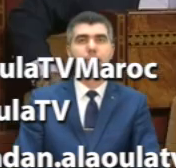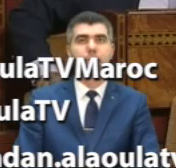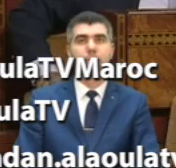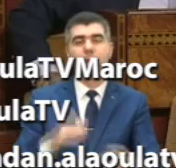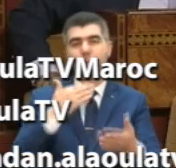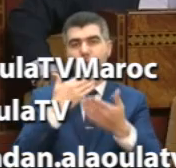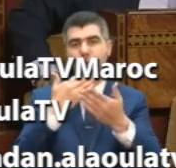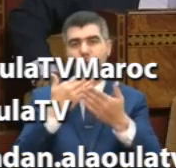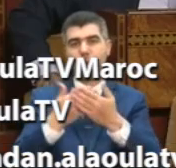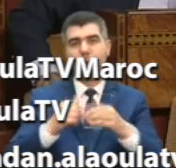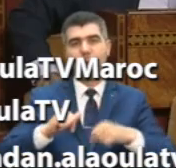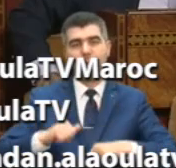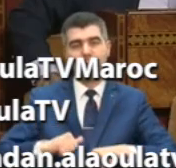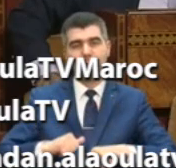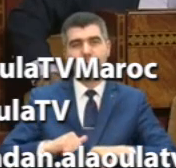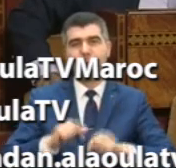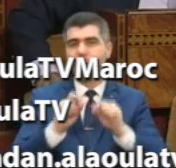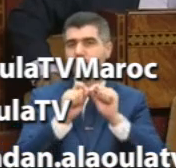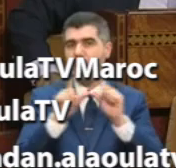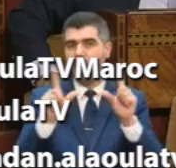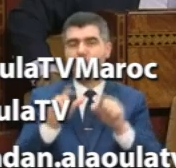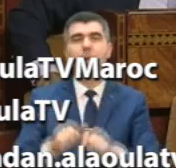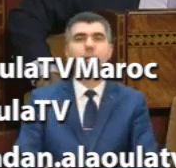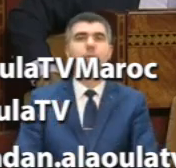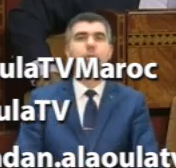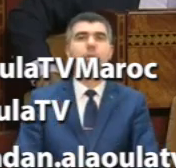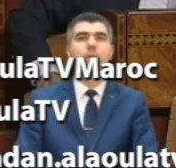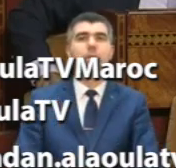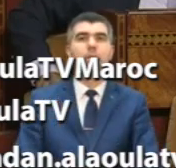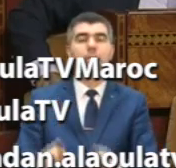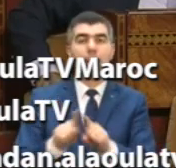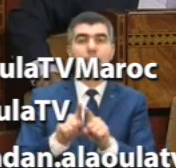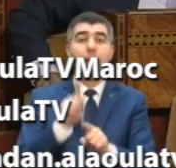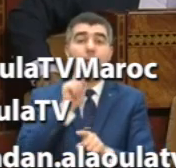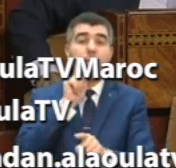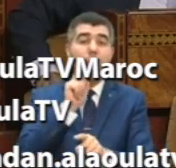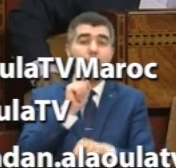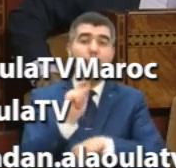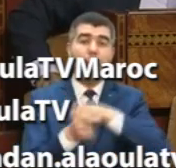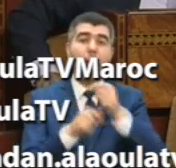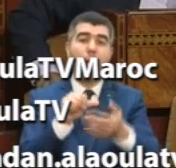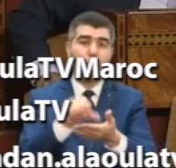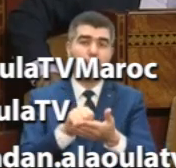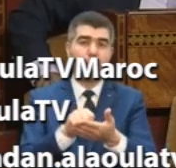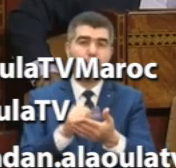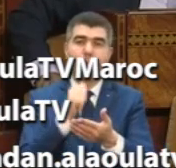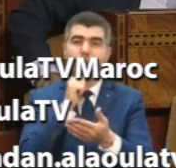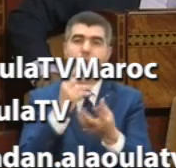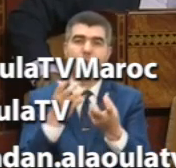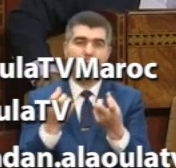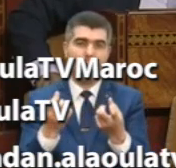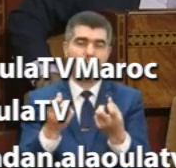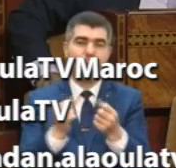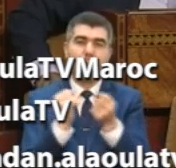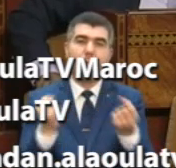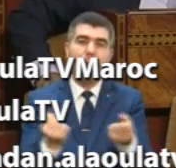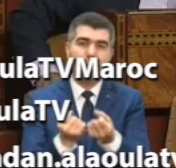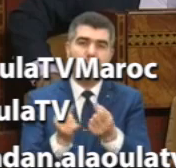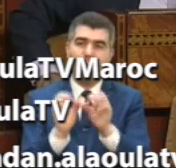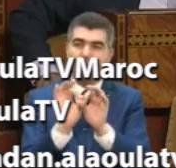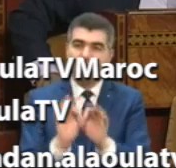شكرا السيد الوزير المحترم على توضيحاتكم. تعاني المرأة القروية من ضعفات كثيرة في التنمية،